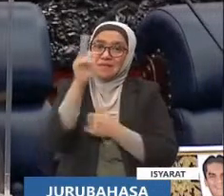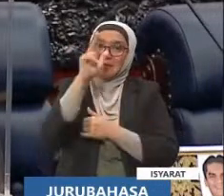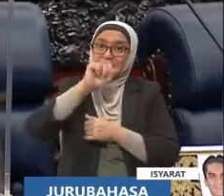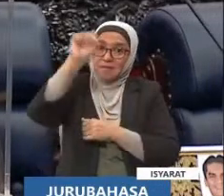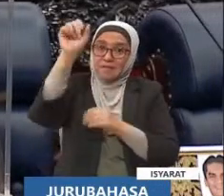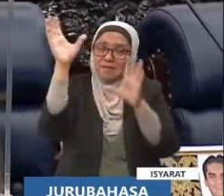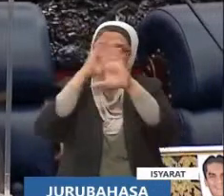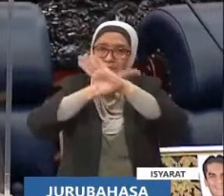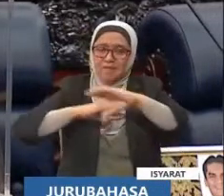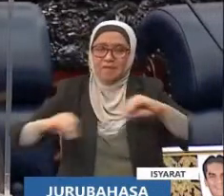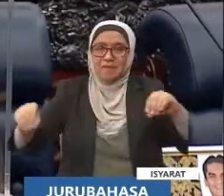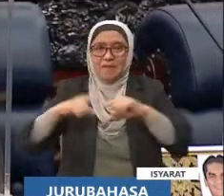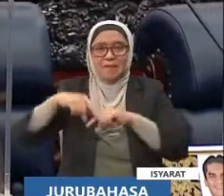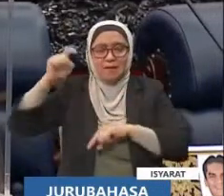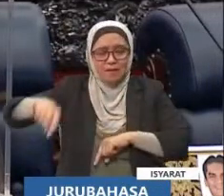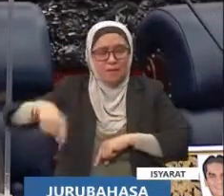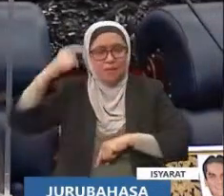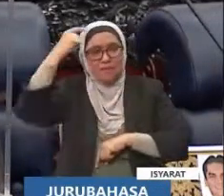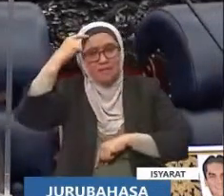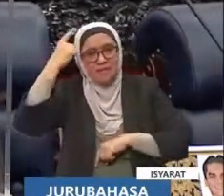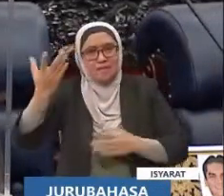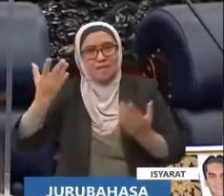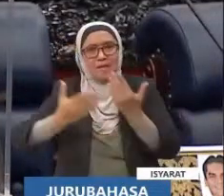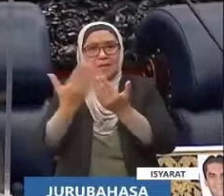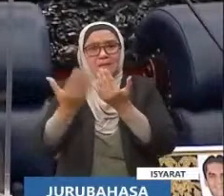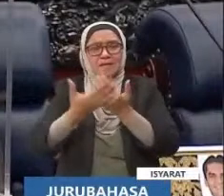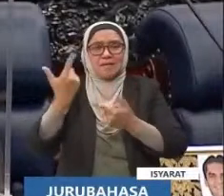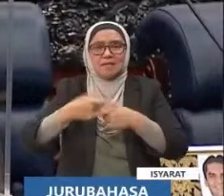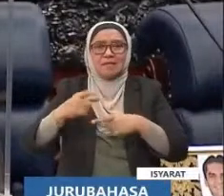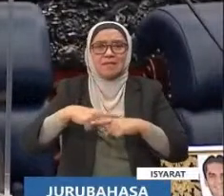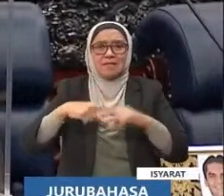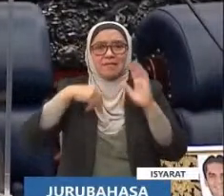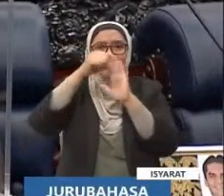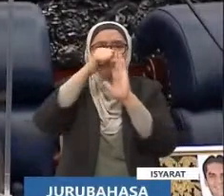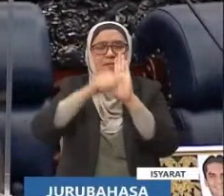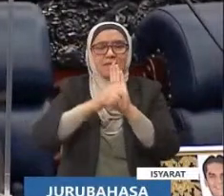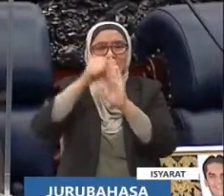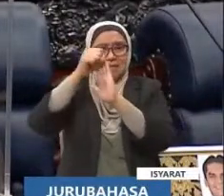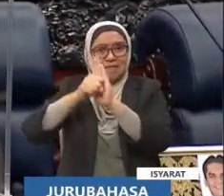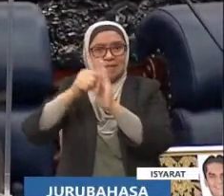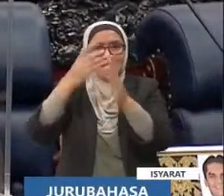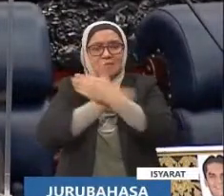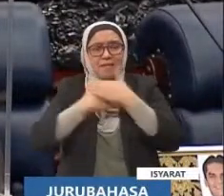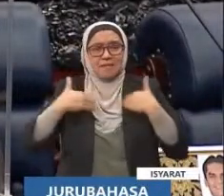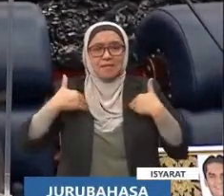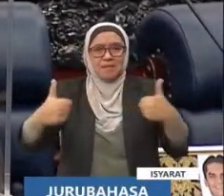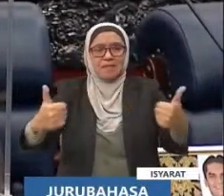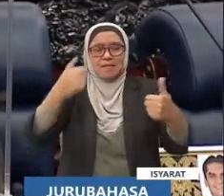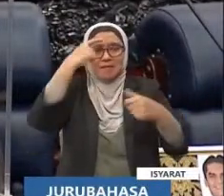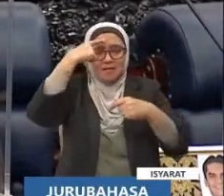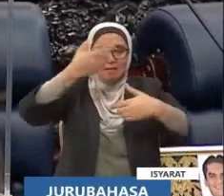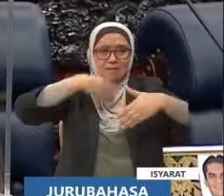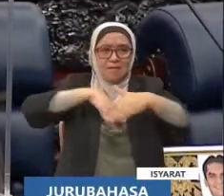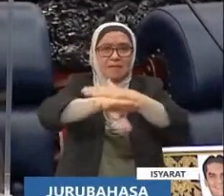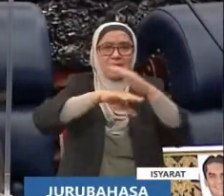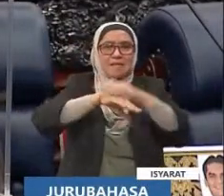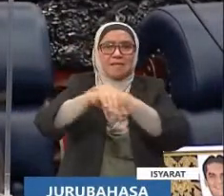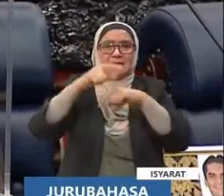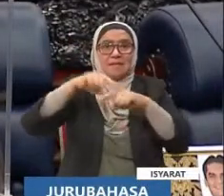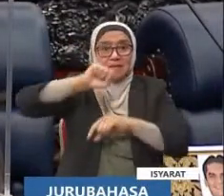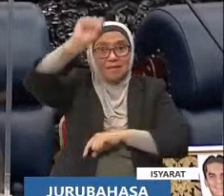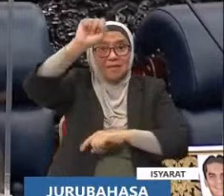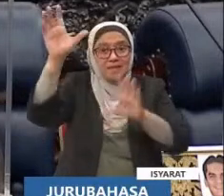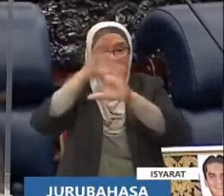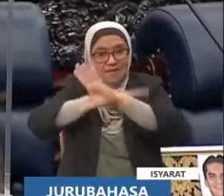mempertimbangkan untuk mempermudahkan protokol kesehatan bagi kemasukan penumpang kesabarannya cowok yang perkara ini perlu disokong oleh peningkatan